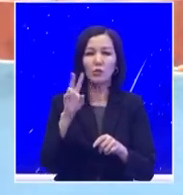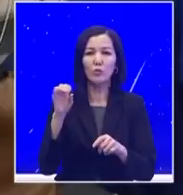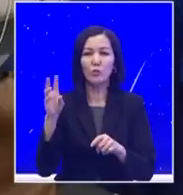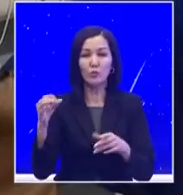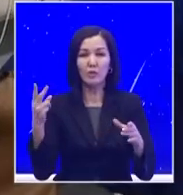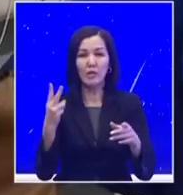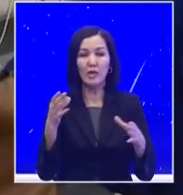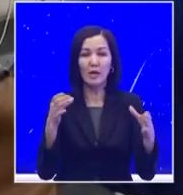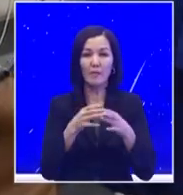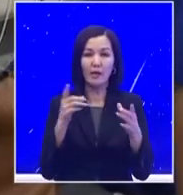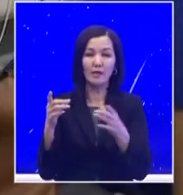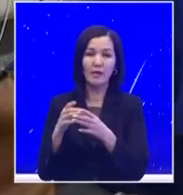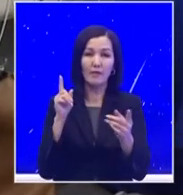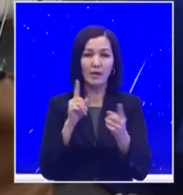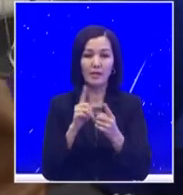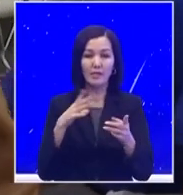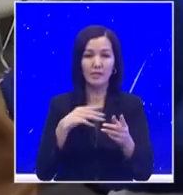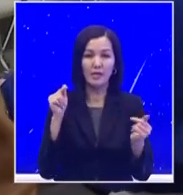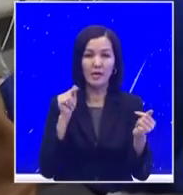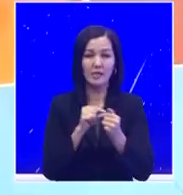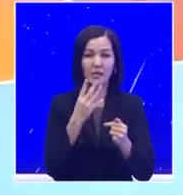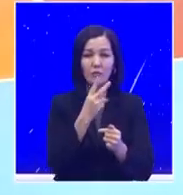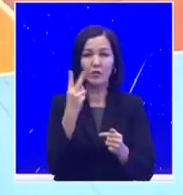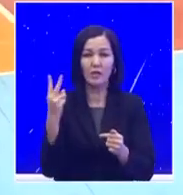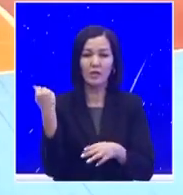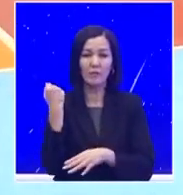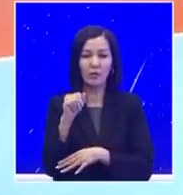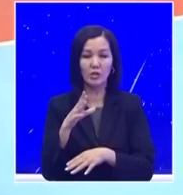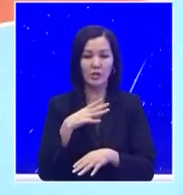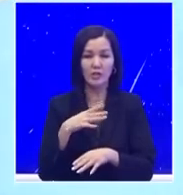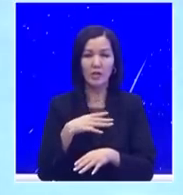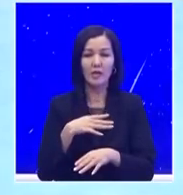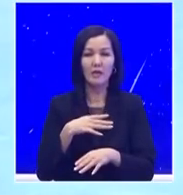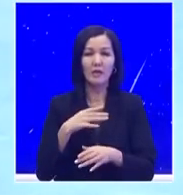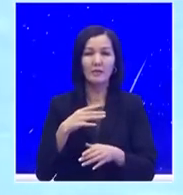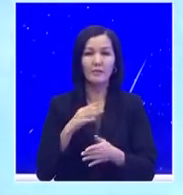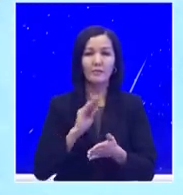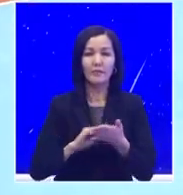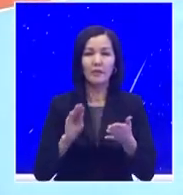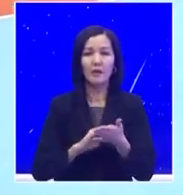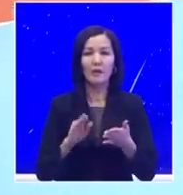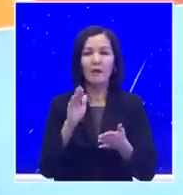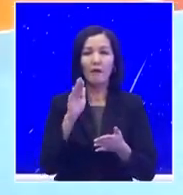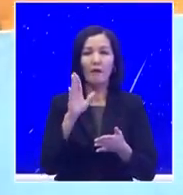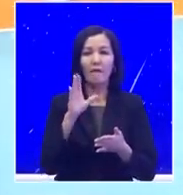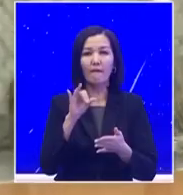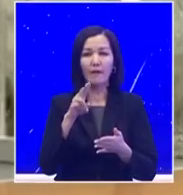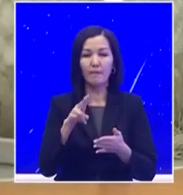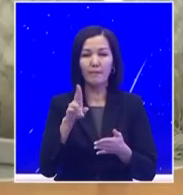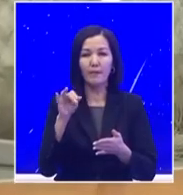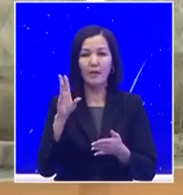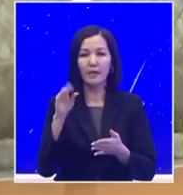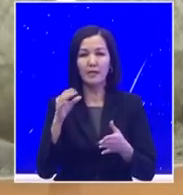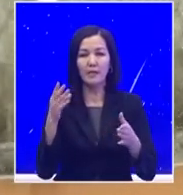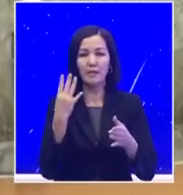кездесу қорытындысында Талды Париж ұжымы қарсыластарын 4-2 есебімен ұтты. Ал қаламгер Вип-Пресс футболшыларын 5-3